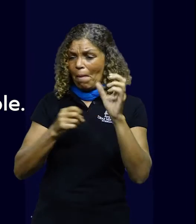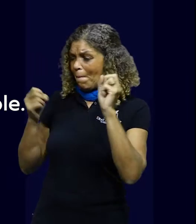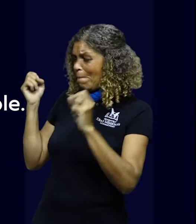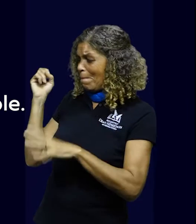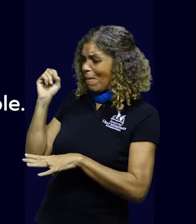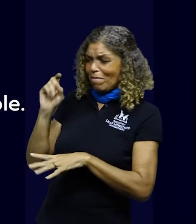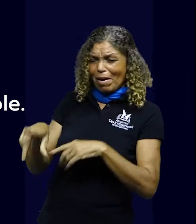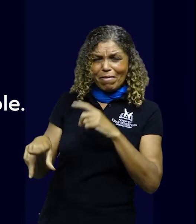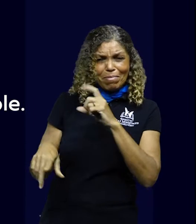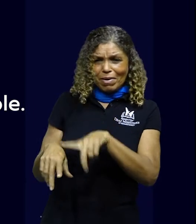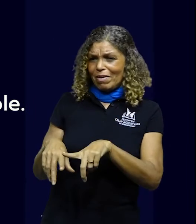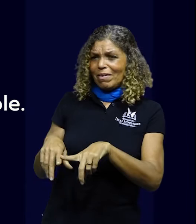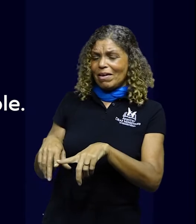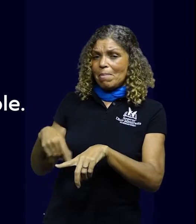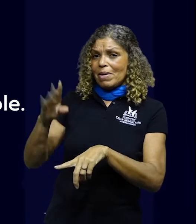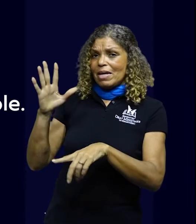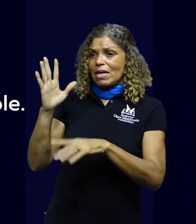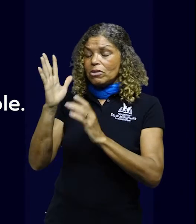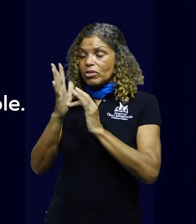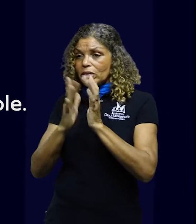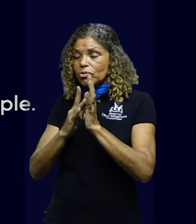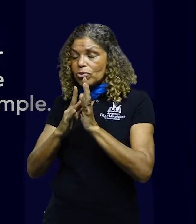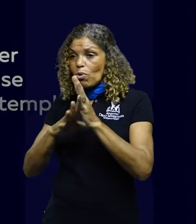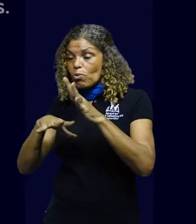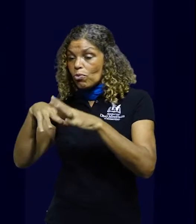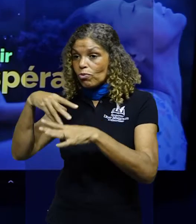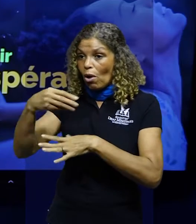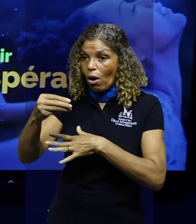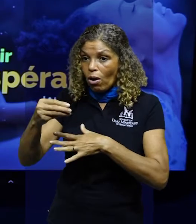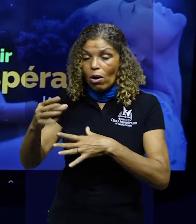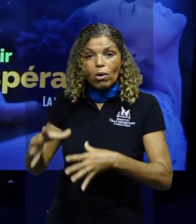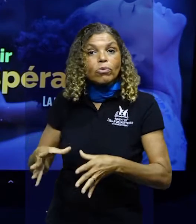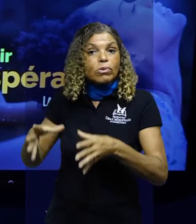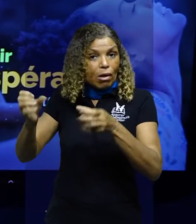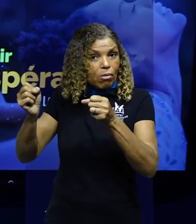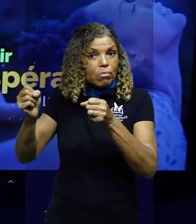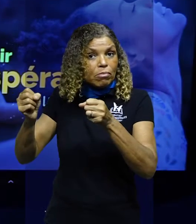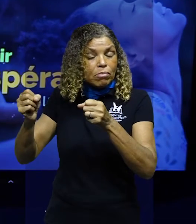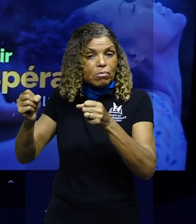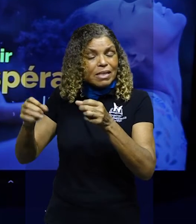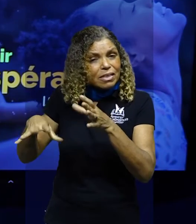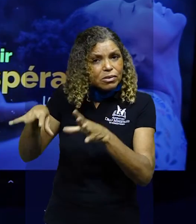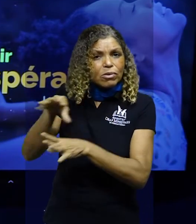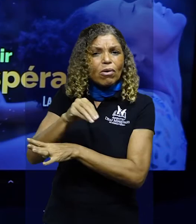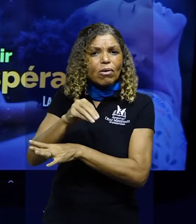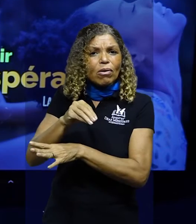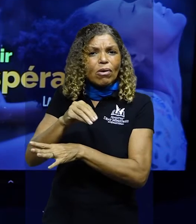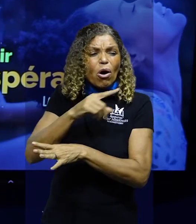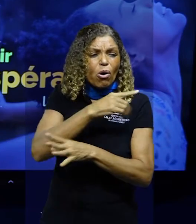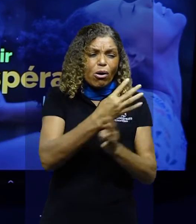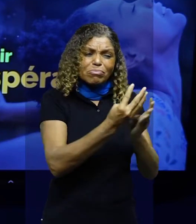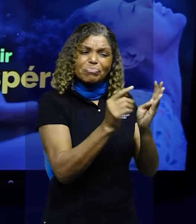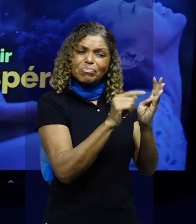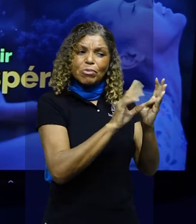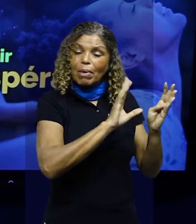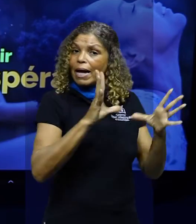lui. Mais Jésus se cacha et il sortit du temple. Donc vous voyez qu'ils n'ont pas accepté que Jésus